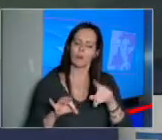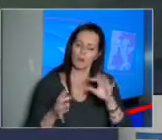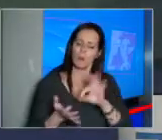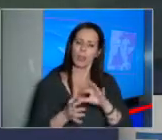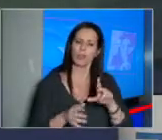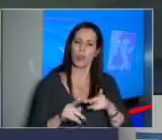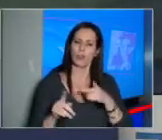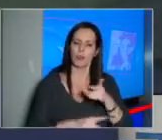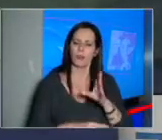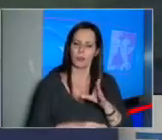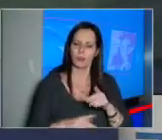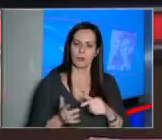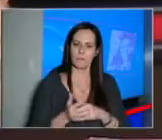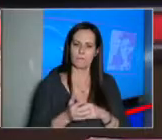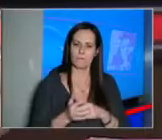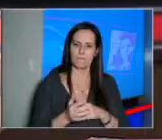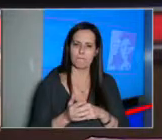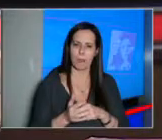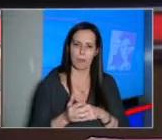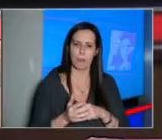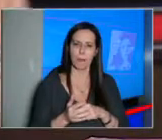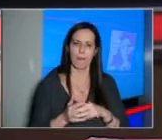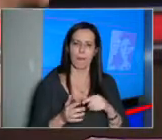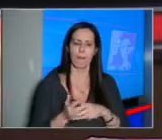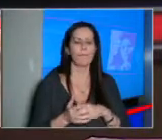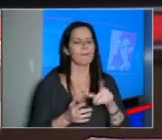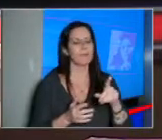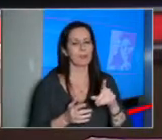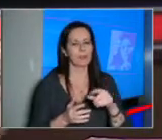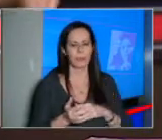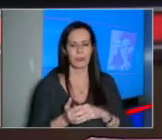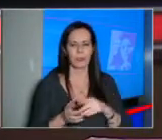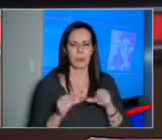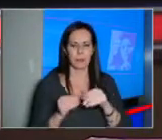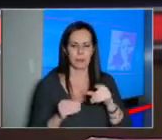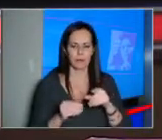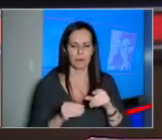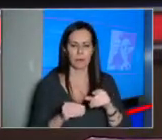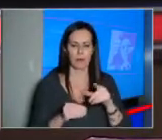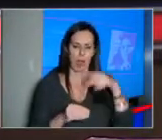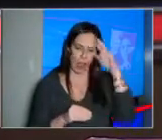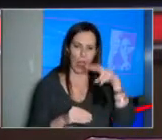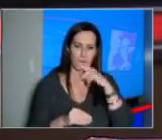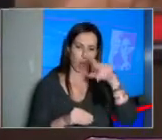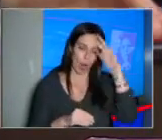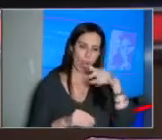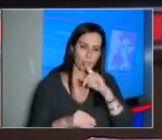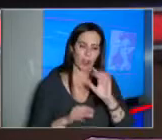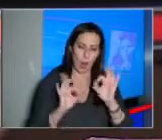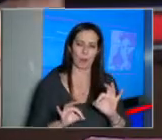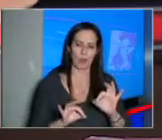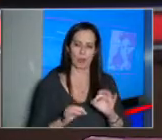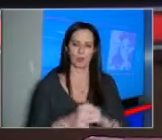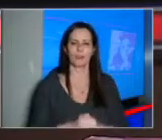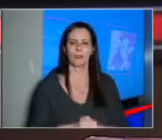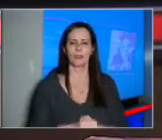שאת עוברת... קינג דיוויד מתחילה כבר לזכור. חזקת אביך, נכון? את עוברת לחזקת אביך ואימך, אביך לא הביולוגי.